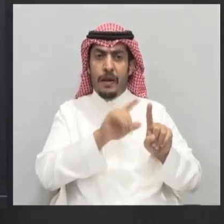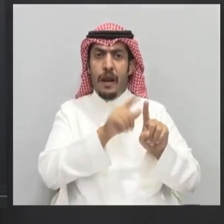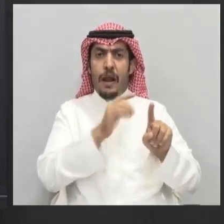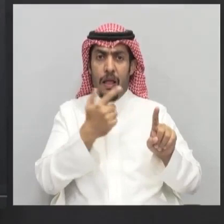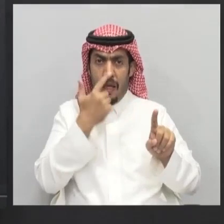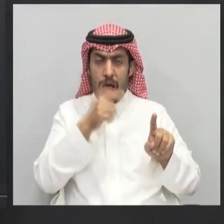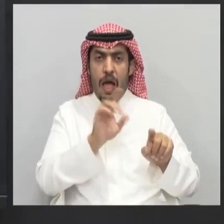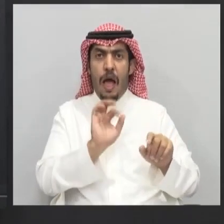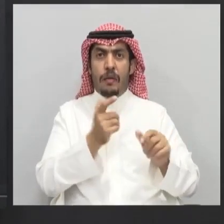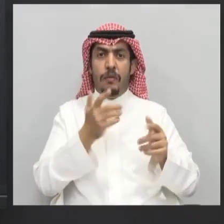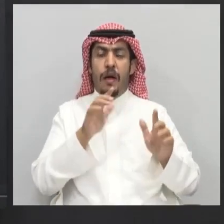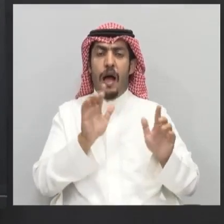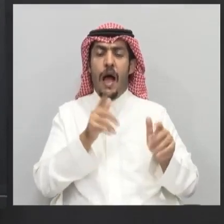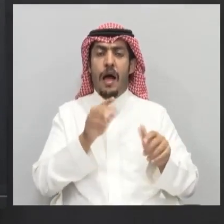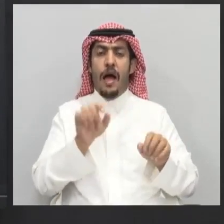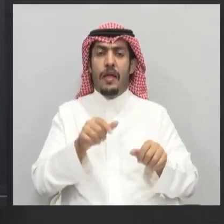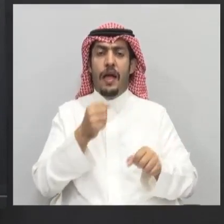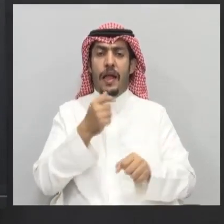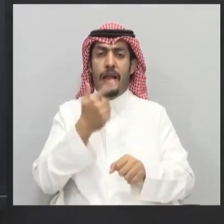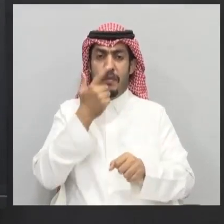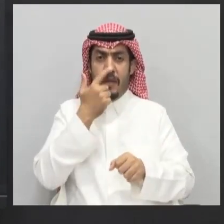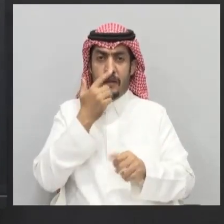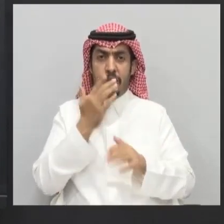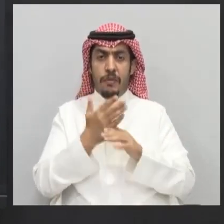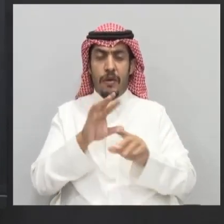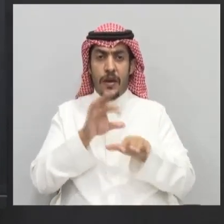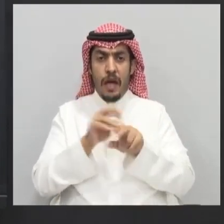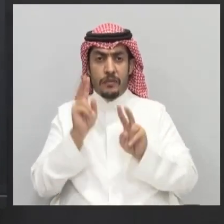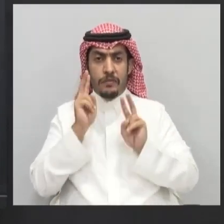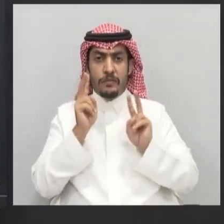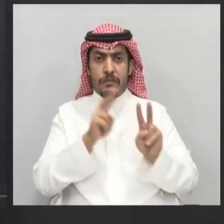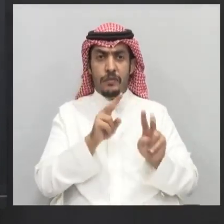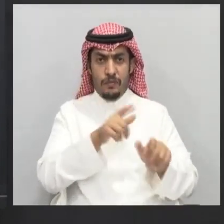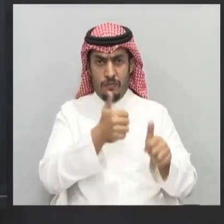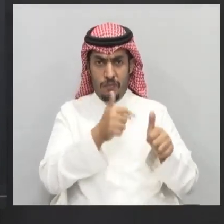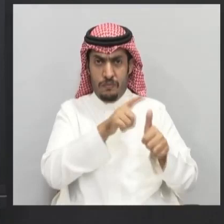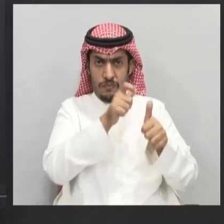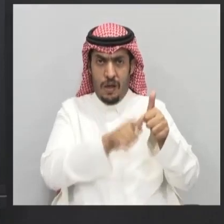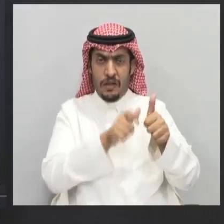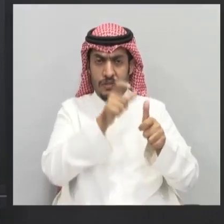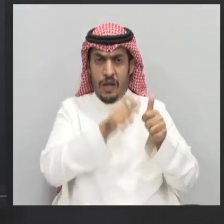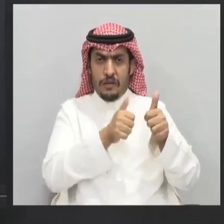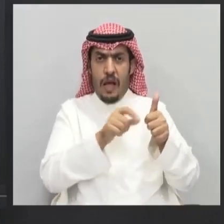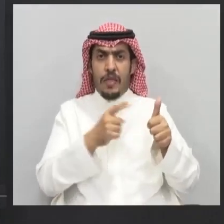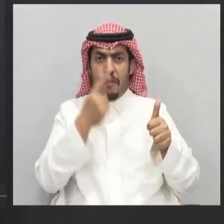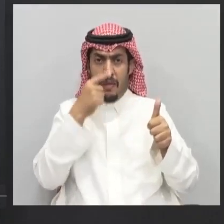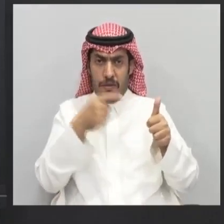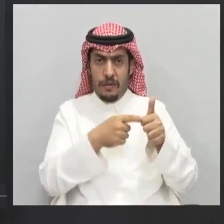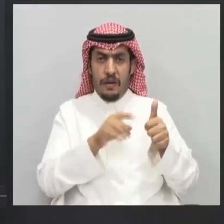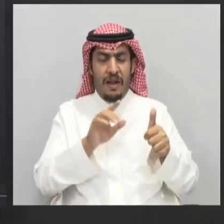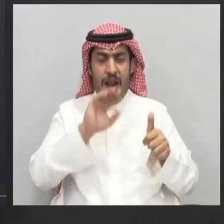الباطنه والظاهره فيفعل هذه العبادات لكي يراها الناس ويمدحوه على هذه العبادات